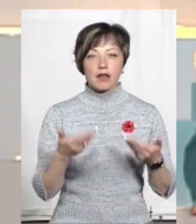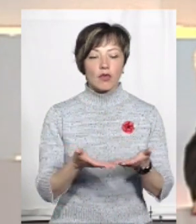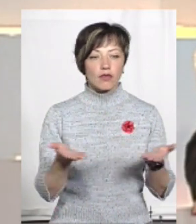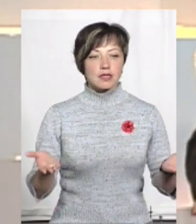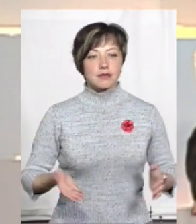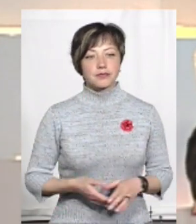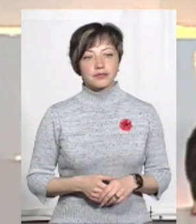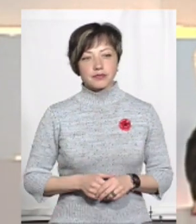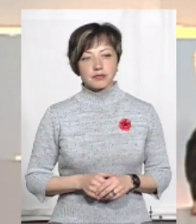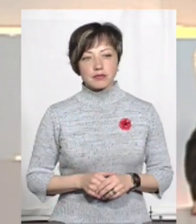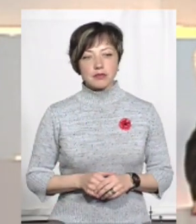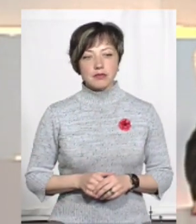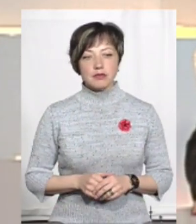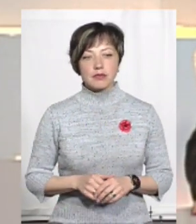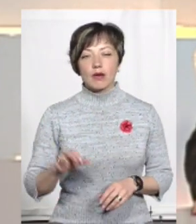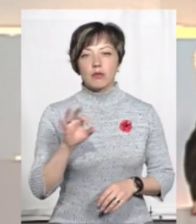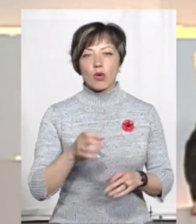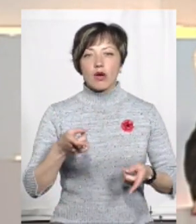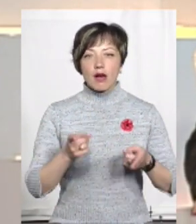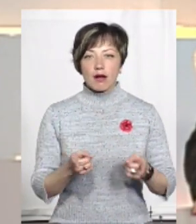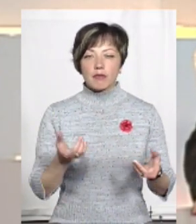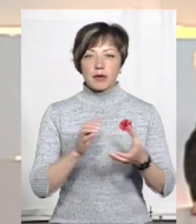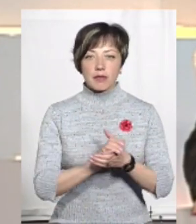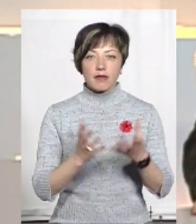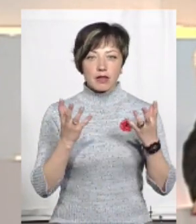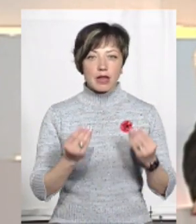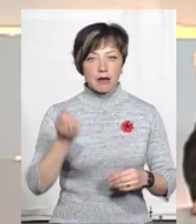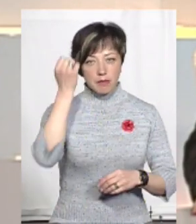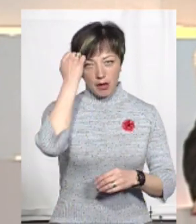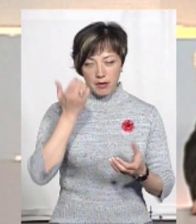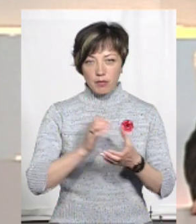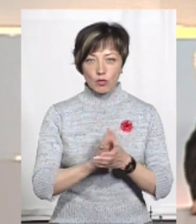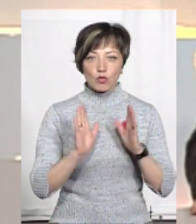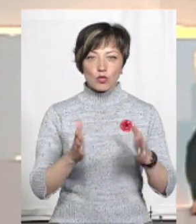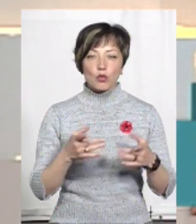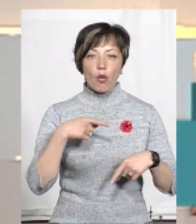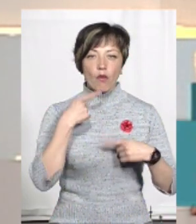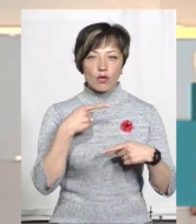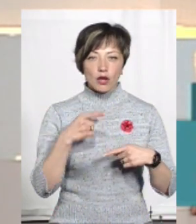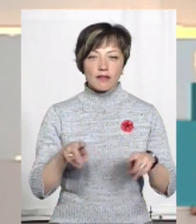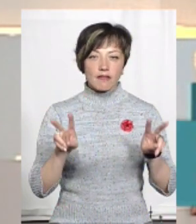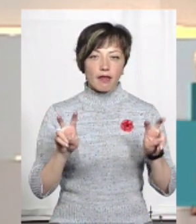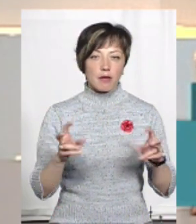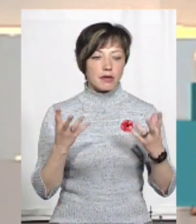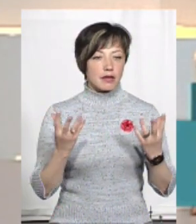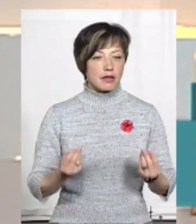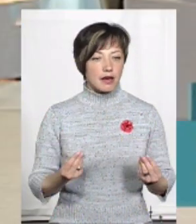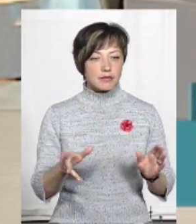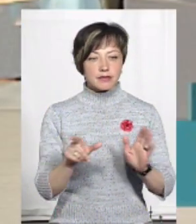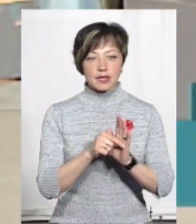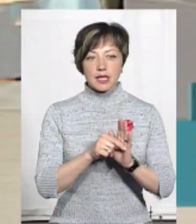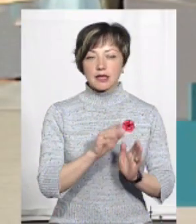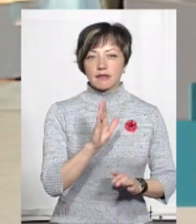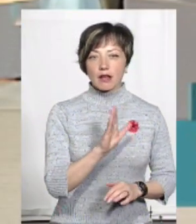вас! Про реалії примирення у День пам'яті і примирення будемо говорити у темі дня з